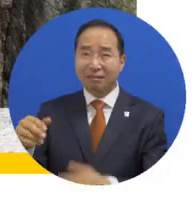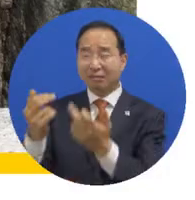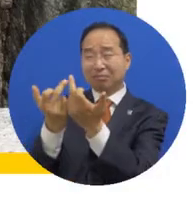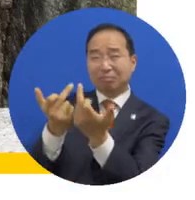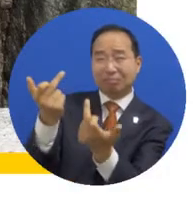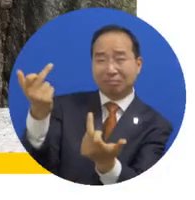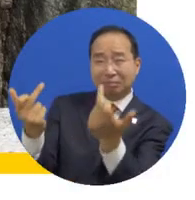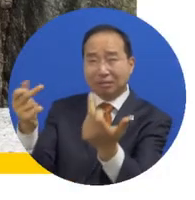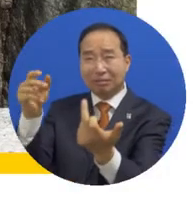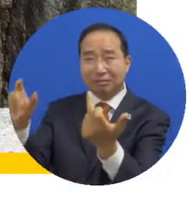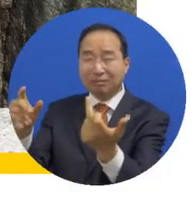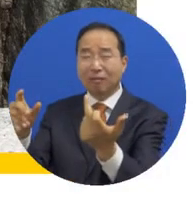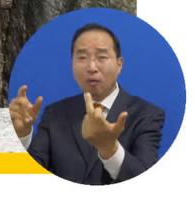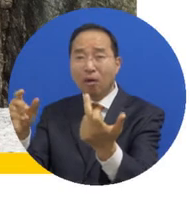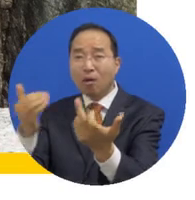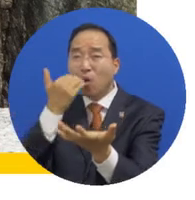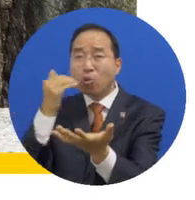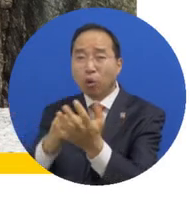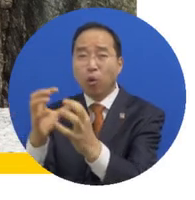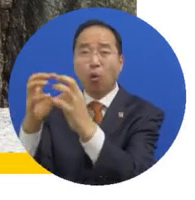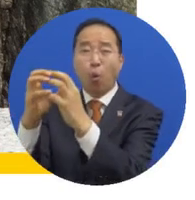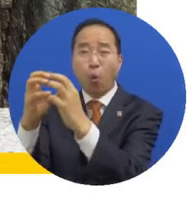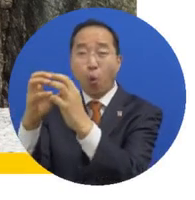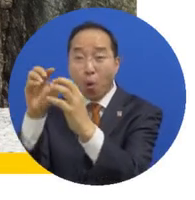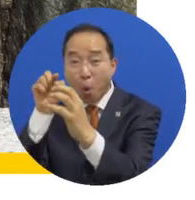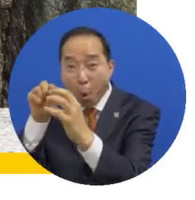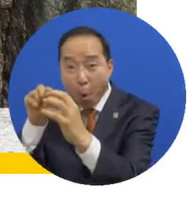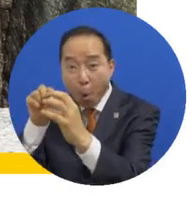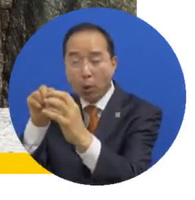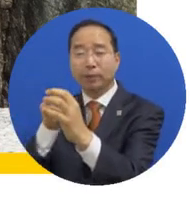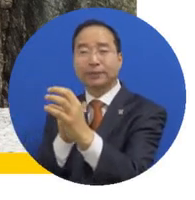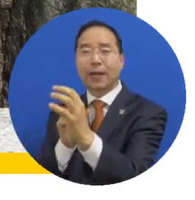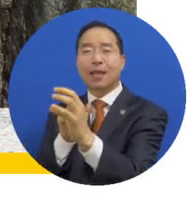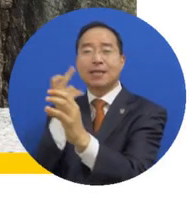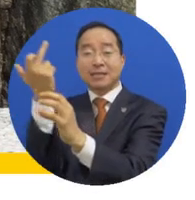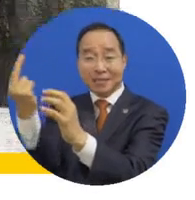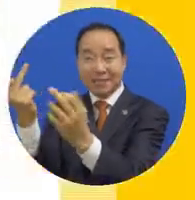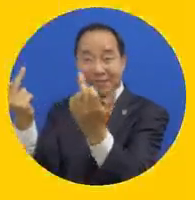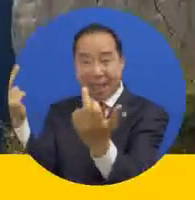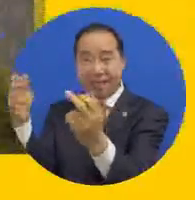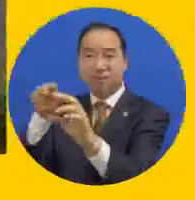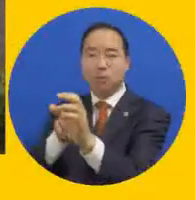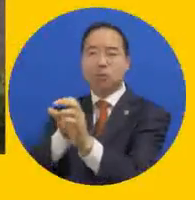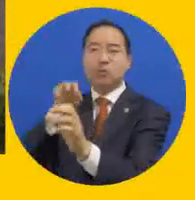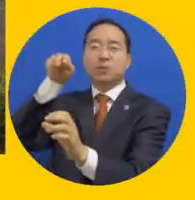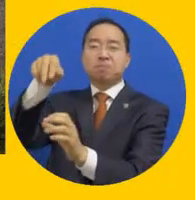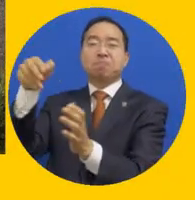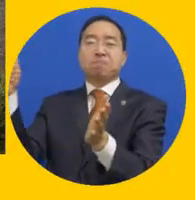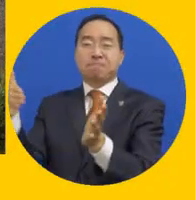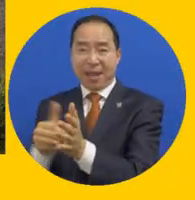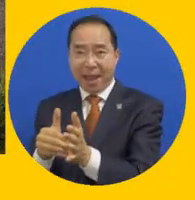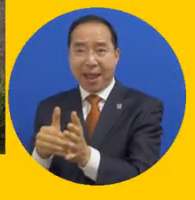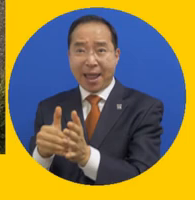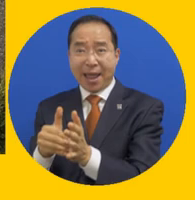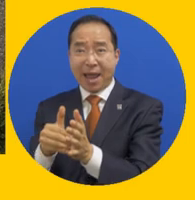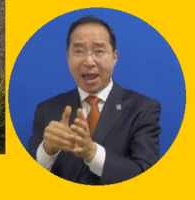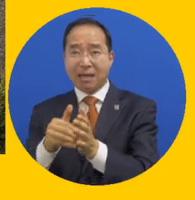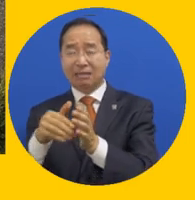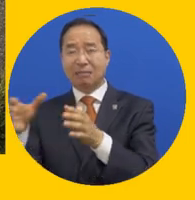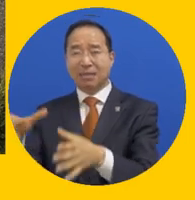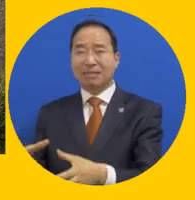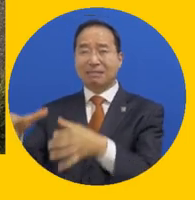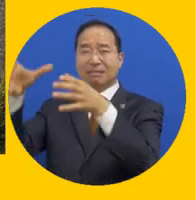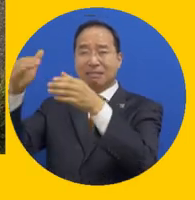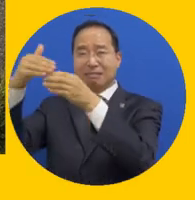쉐락볼튼이라는 그 바위가 살짝 낀 저런 산에도 올랐고요. 너무나 까마득한